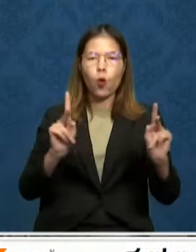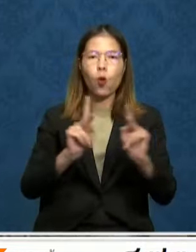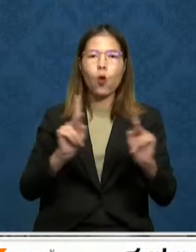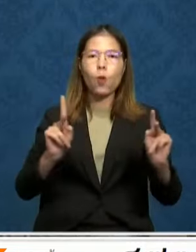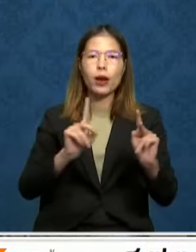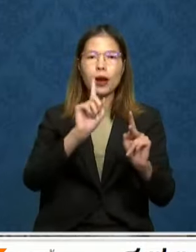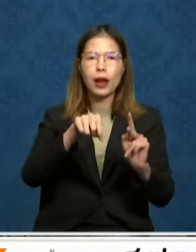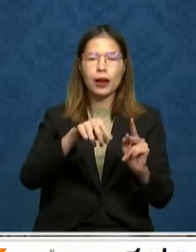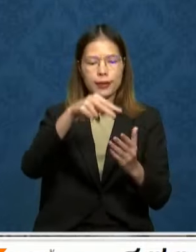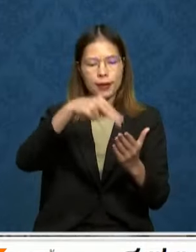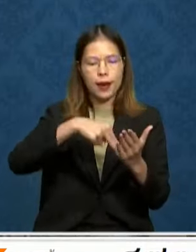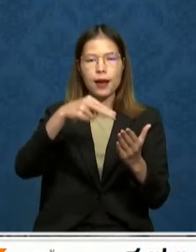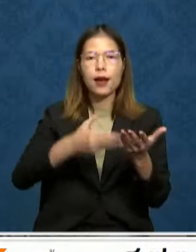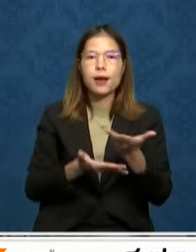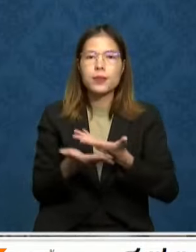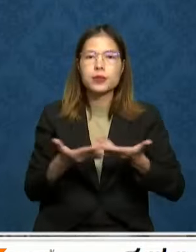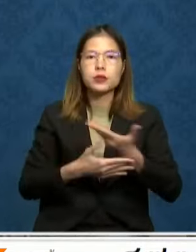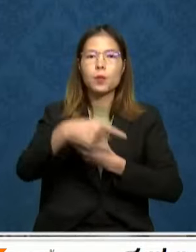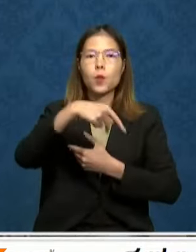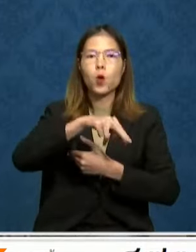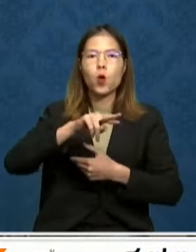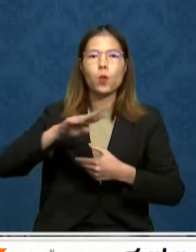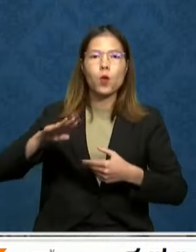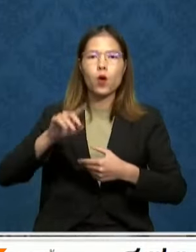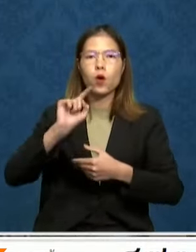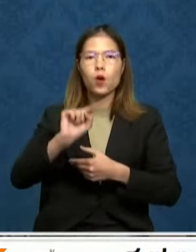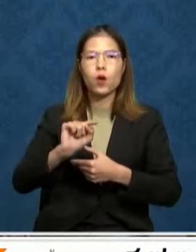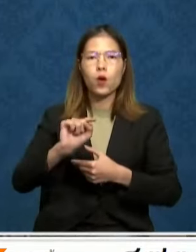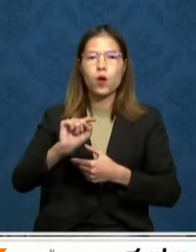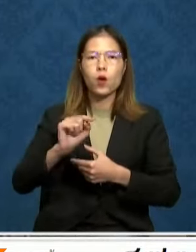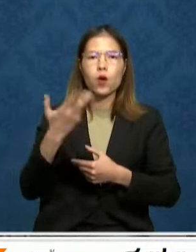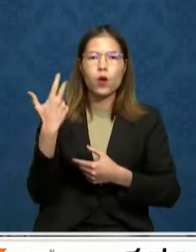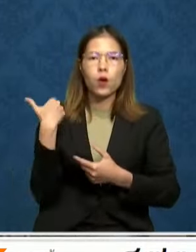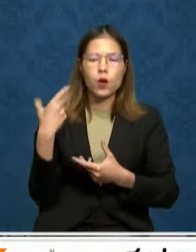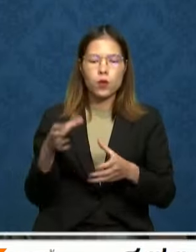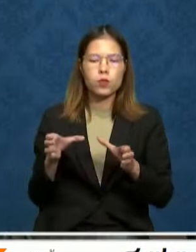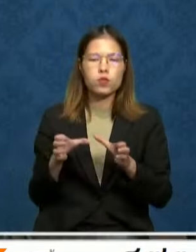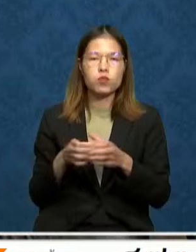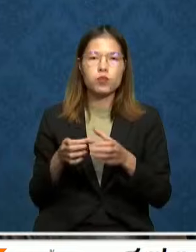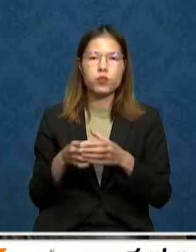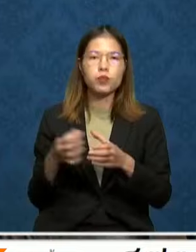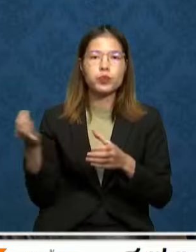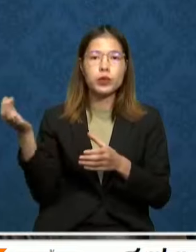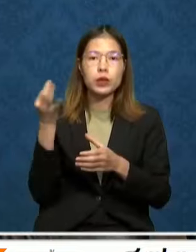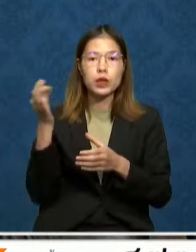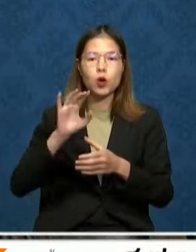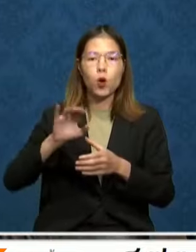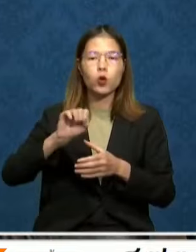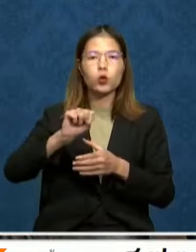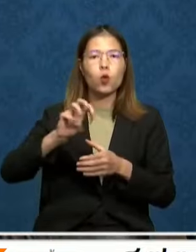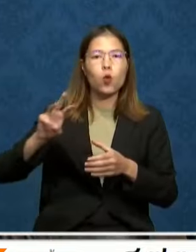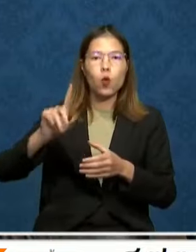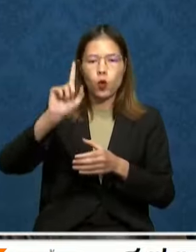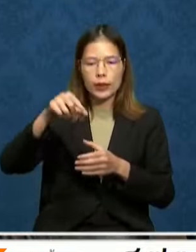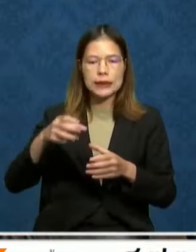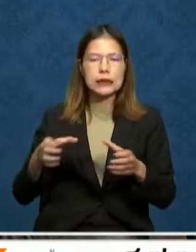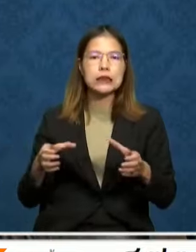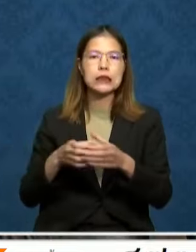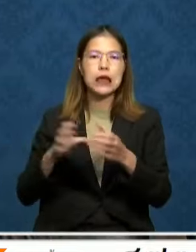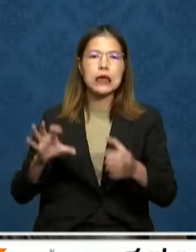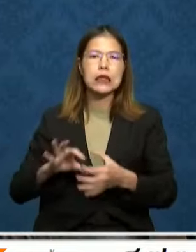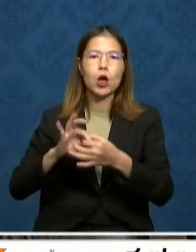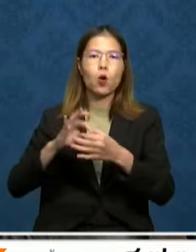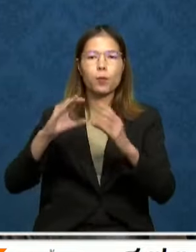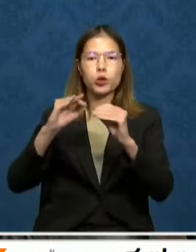วิสามัญพิจารณาร่างพระราชบัญญัติออกเสียงประชามติของวุฒิสภาในการประชุมครั้งที่